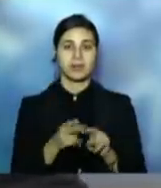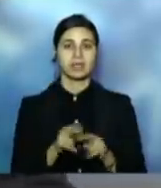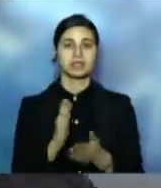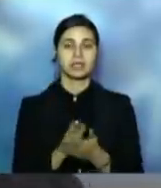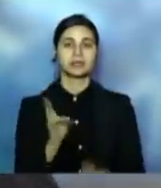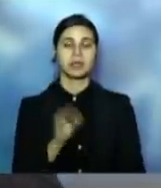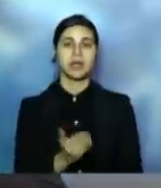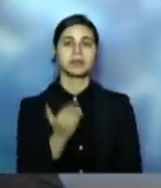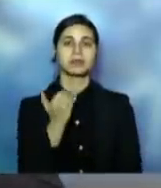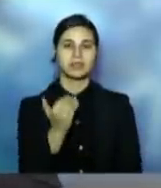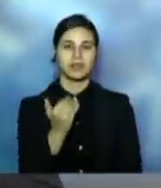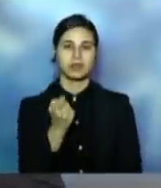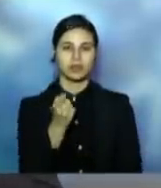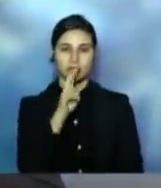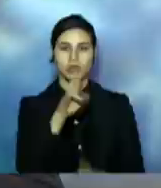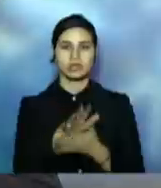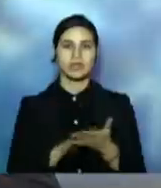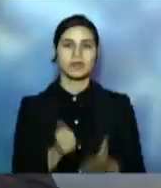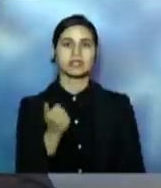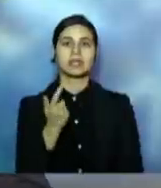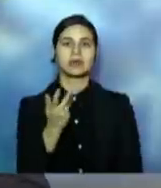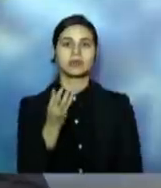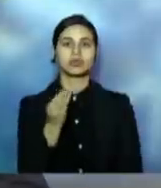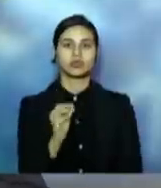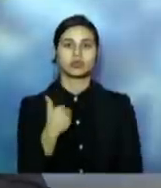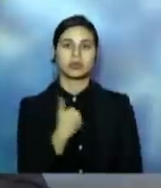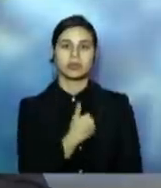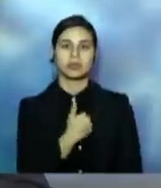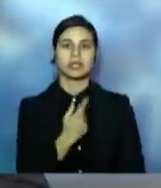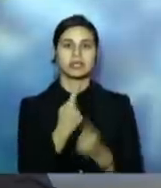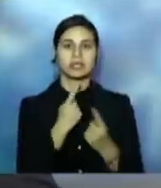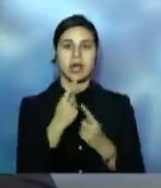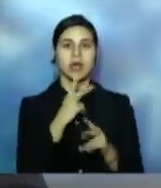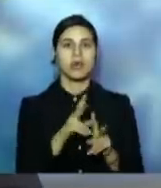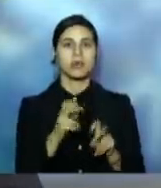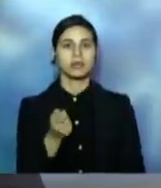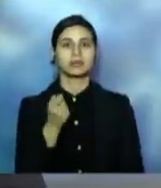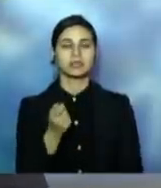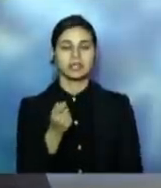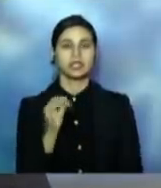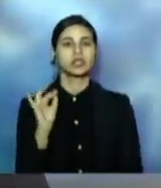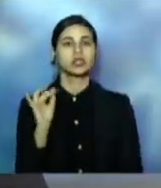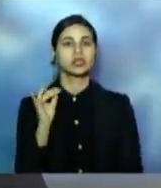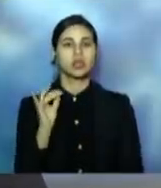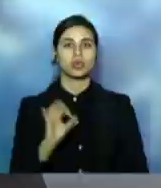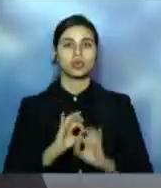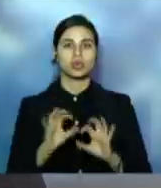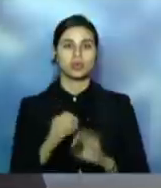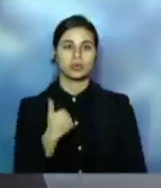არის, მაგრამ თქვენის ნებართვით სულ რამოდენიმე წუთი ჩვენი საუბრის ლოგიკა ცირეოდენ ისტორიულ